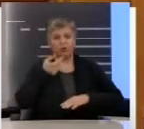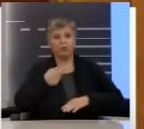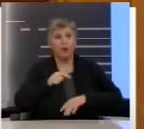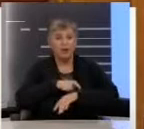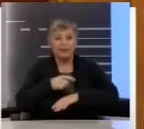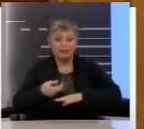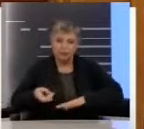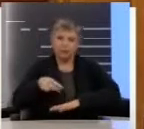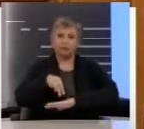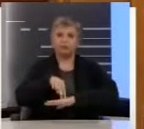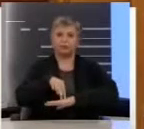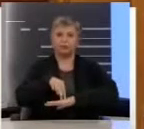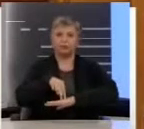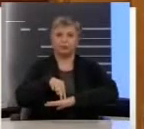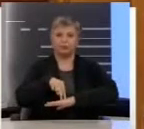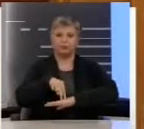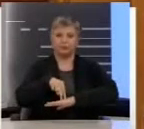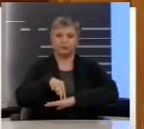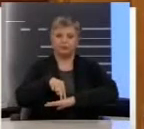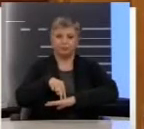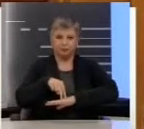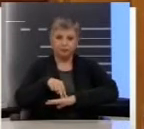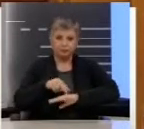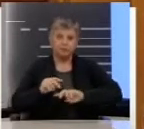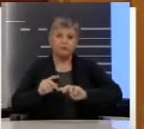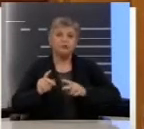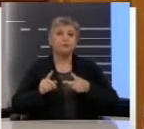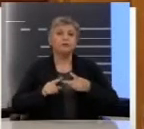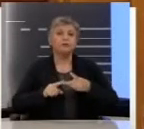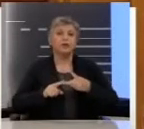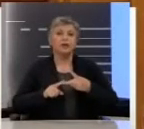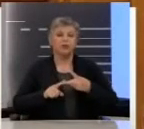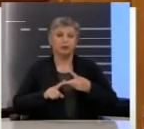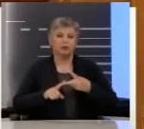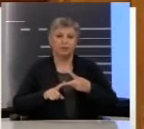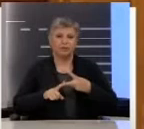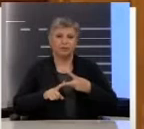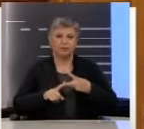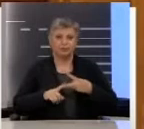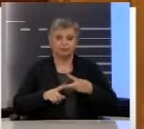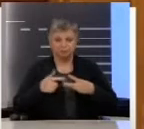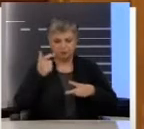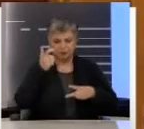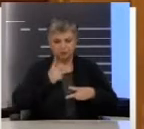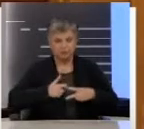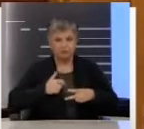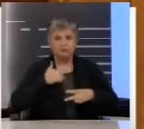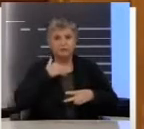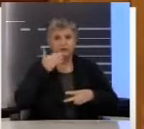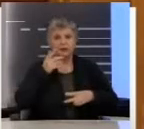της Βουλής. Δεύτερο, μου είναι ακατανόητο, πραγματικά